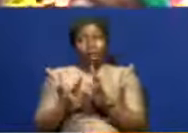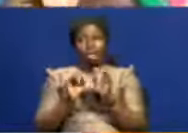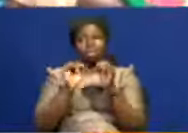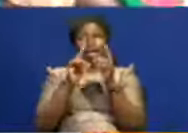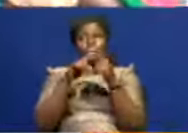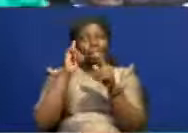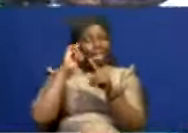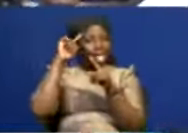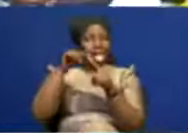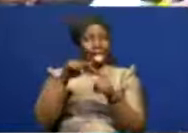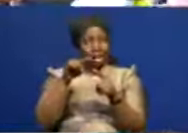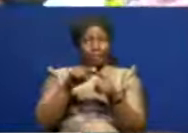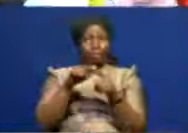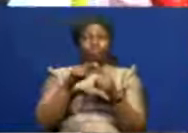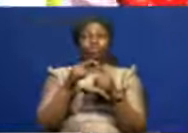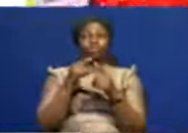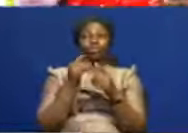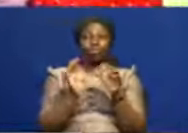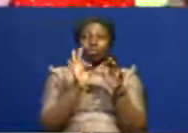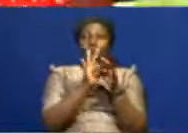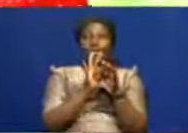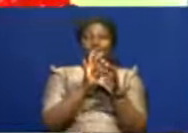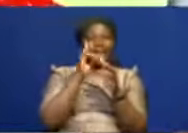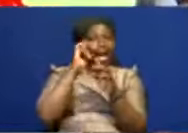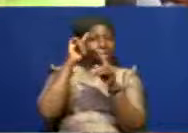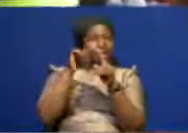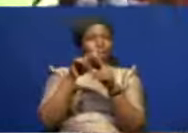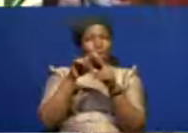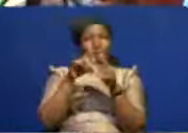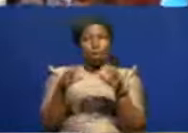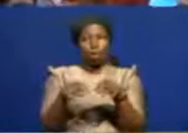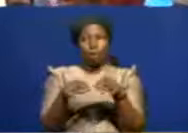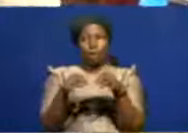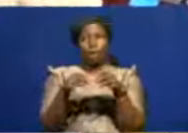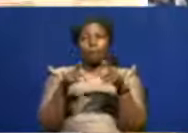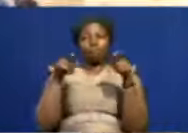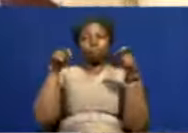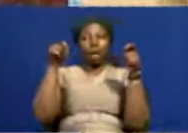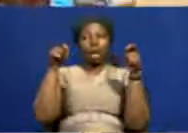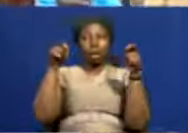yanayopangwa na muungano wa Azimio. Abdi Aziz Hashim, Dira ya Magwiji.